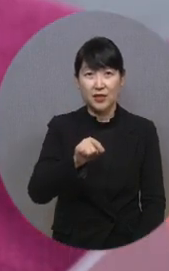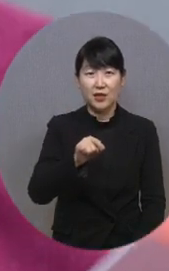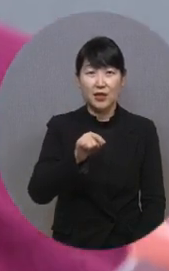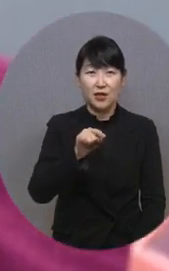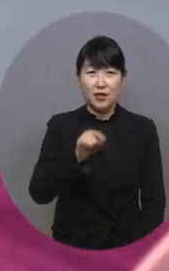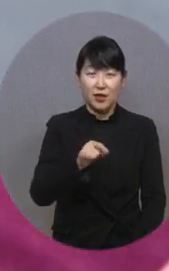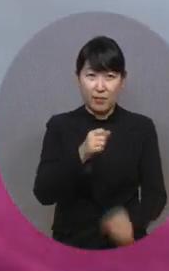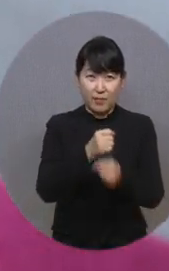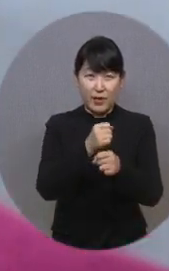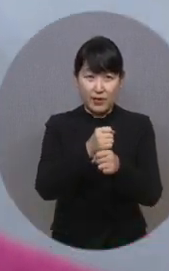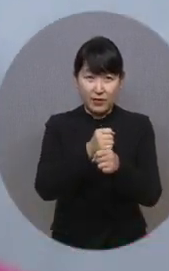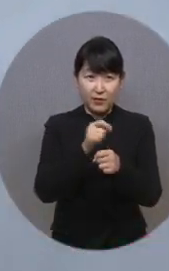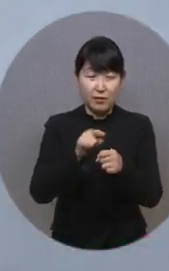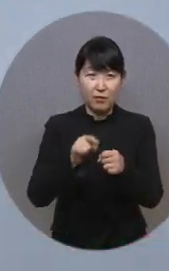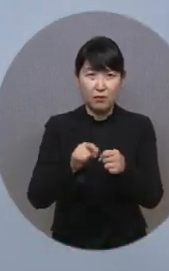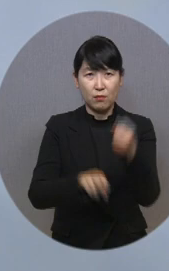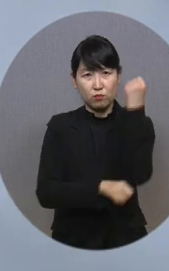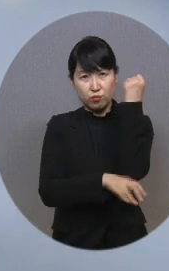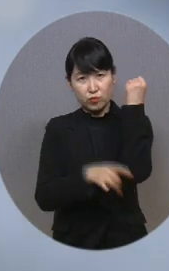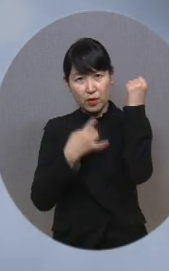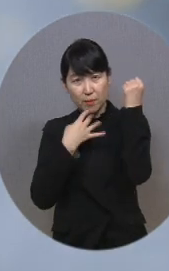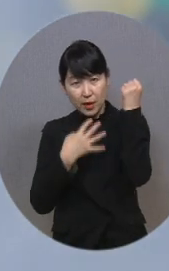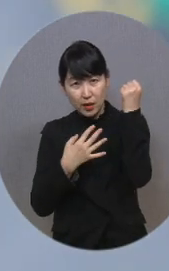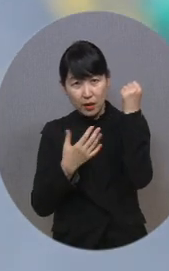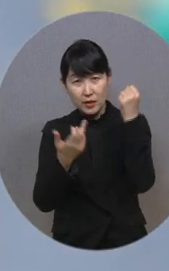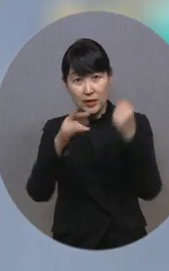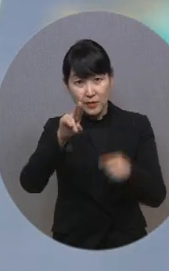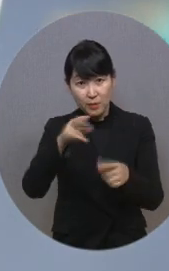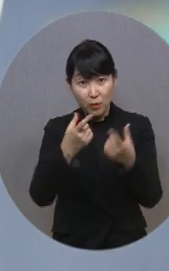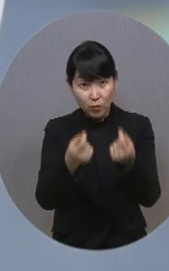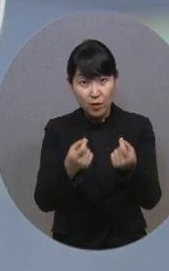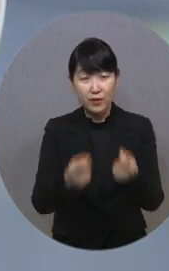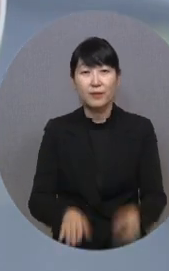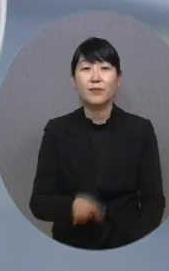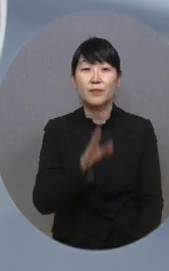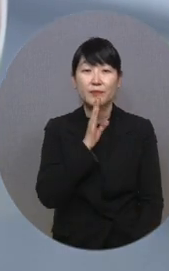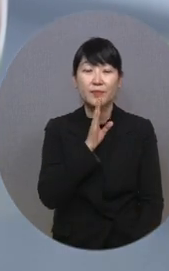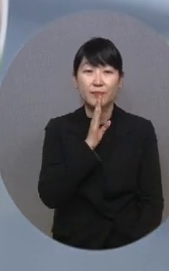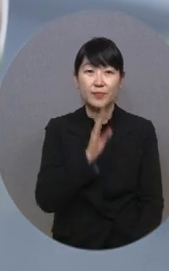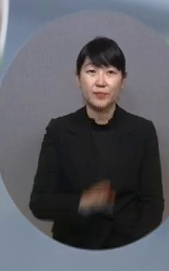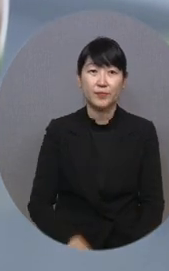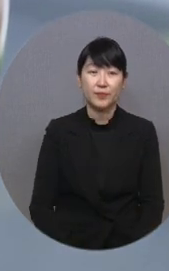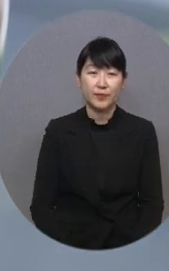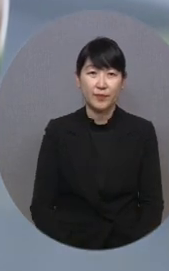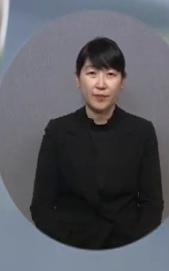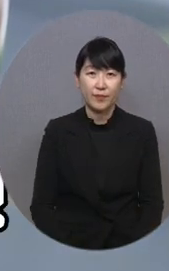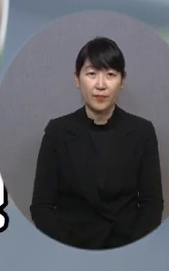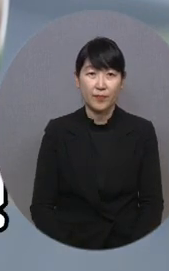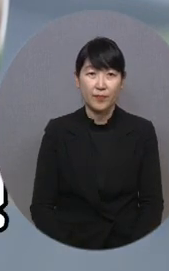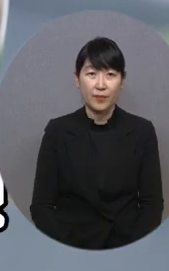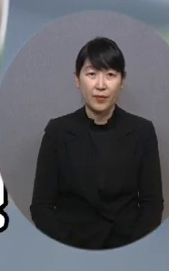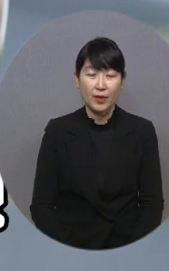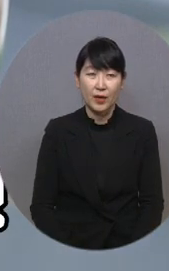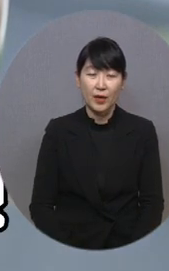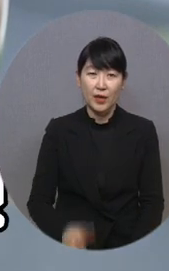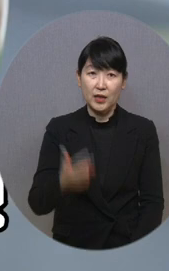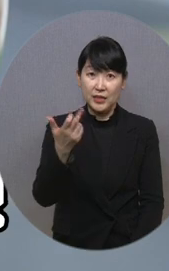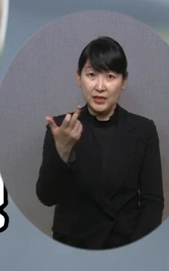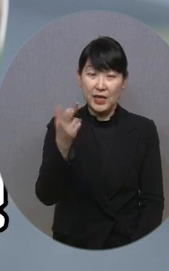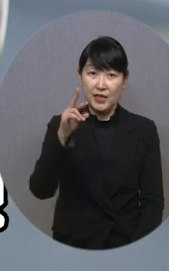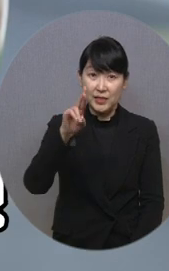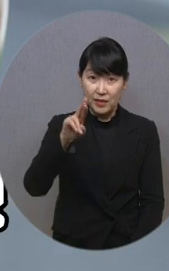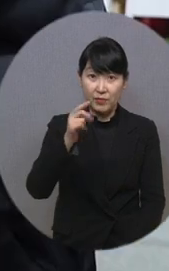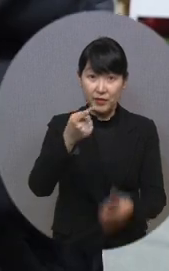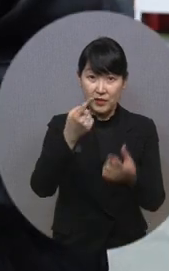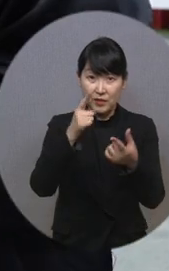그러면은 이 그냥 뿌리만 있어도 산삼 하나랑 똑같다는 얘기예요? 예. 산삼 자체 느낌이 다